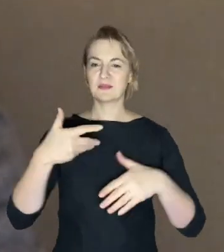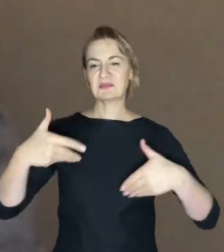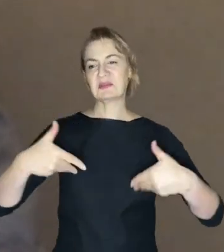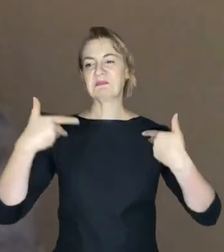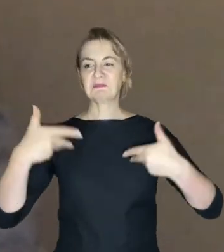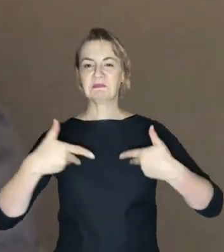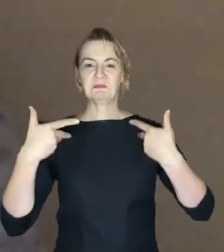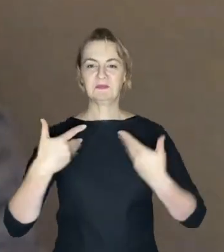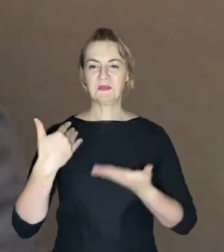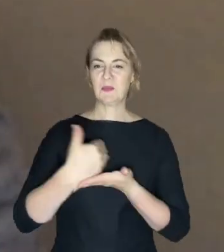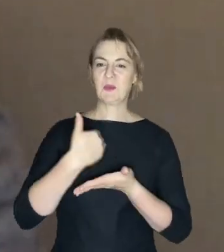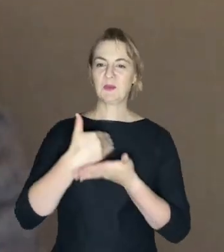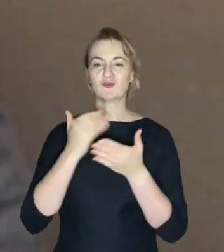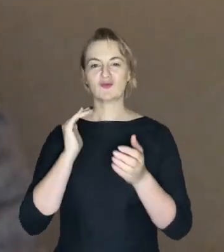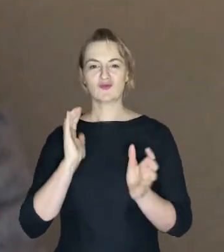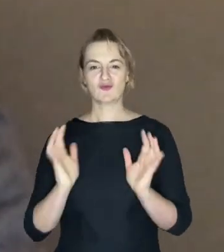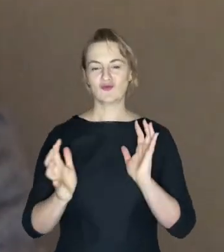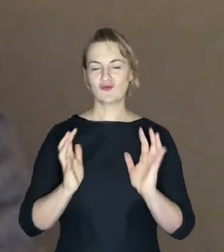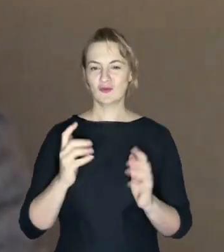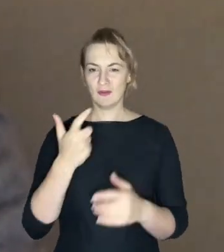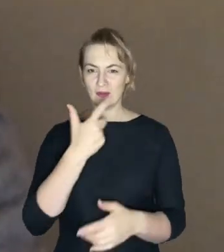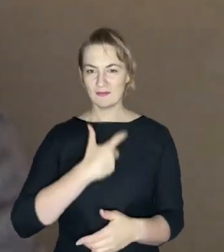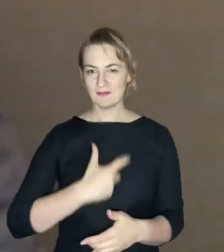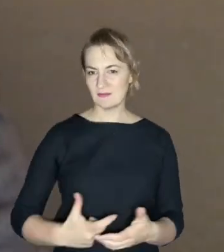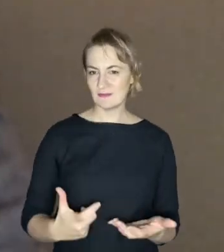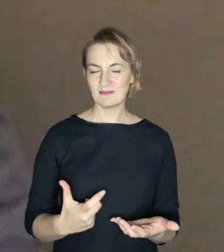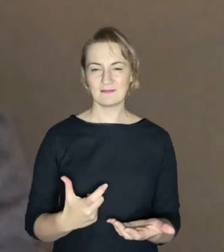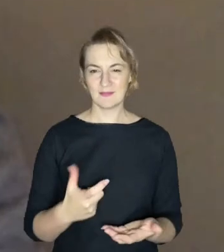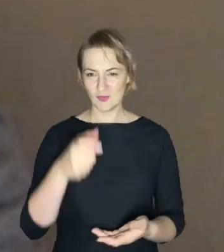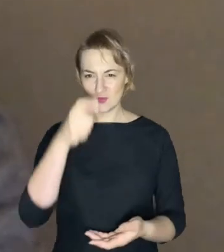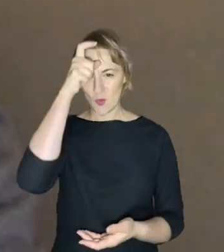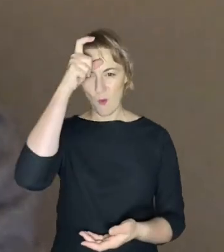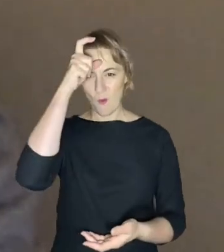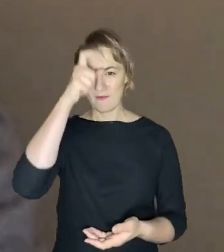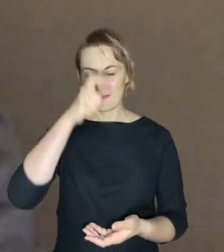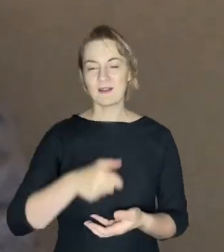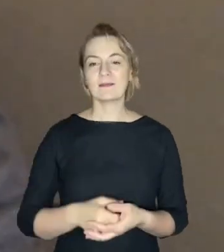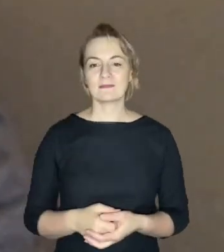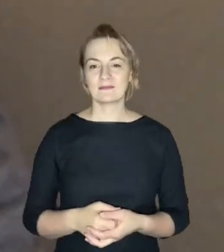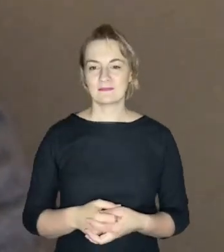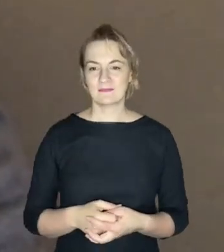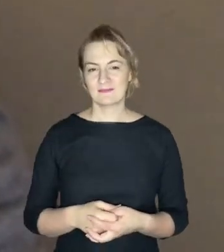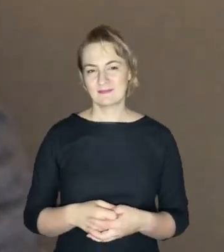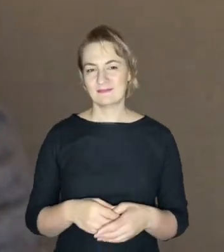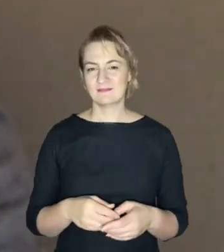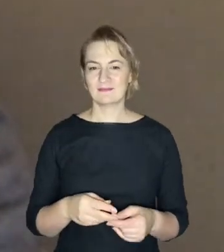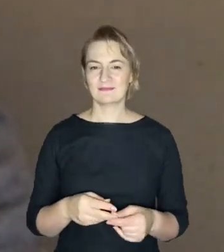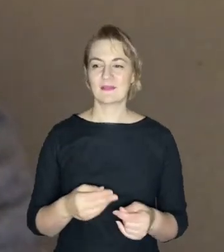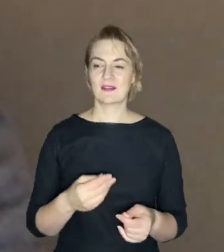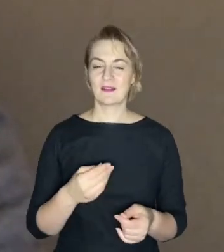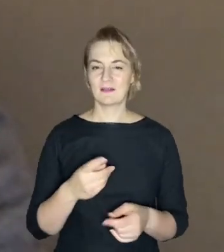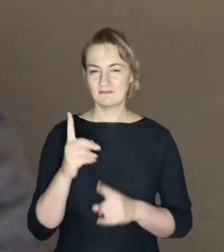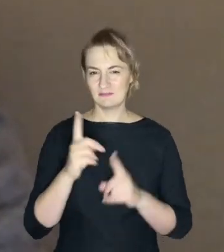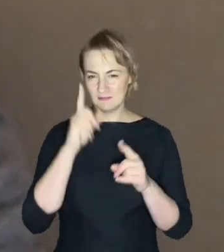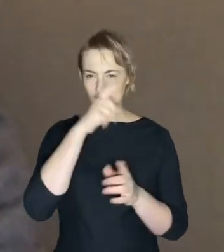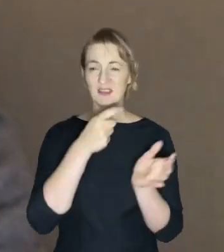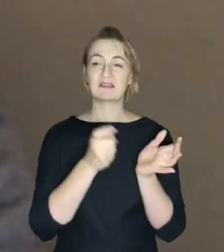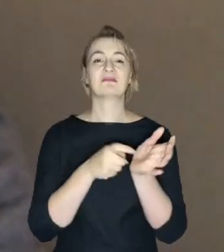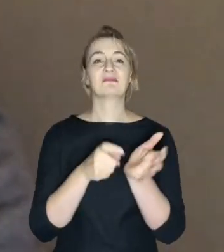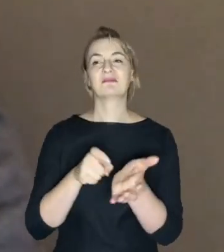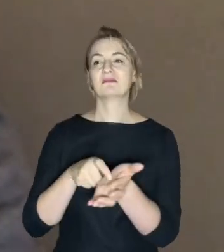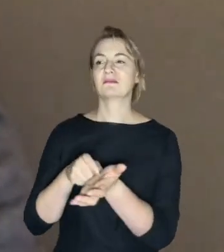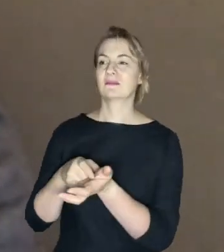potrzeby, z reguły zresztą nieadekwatne, neurotyczne i